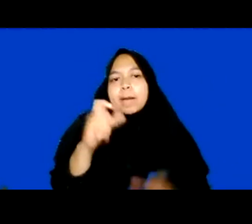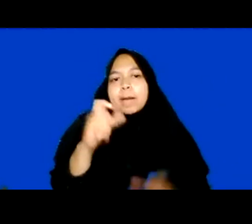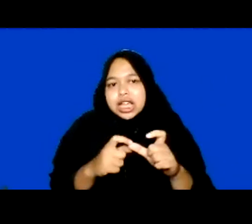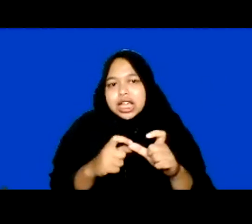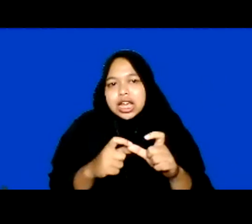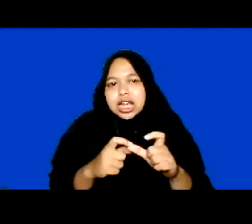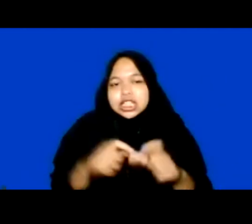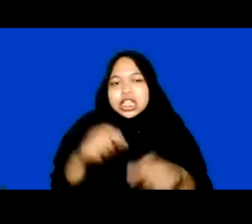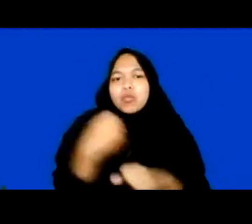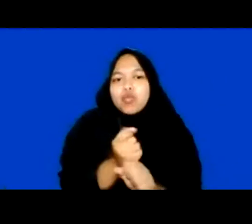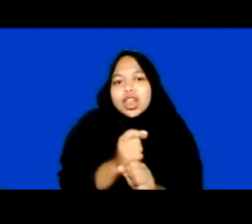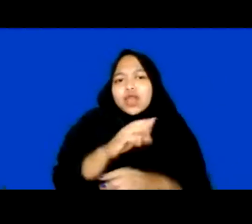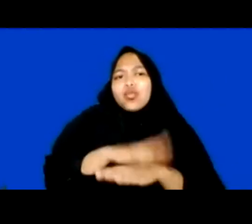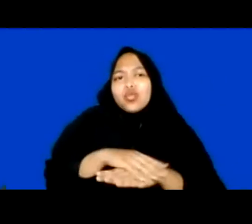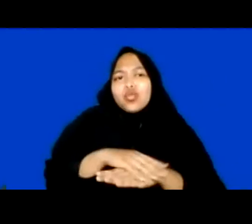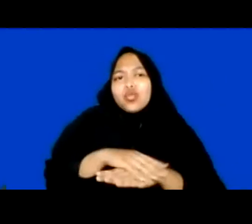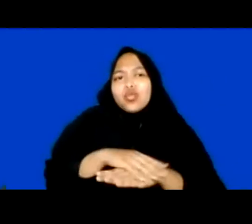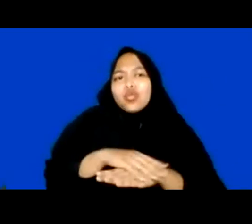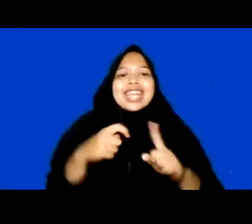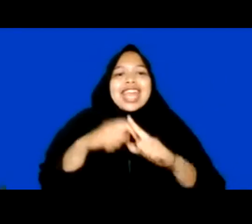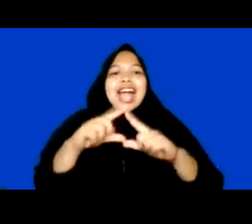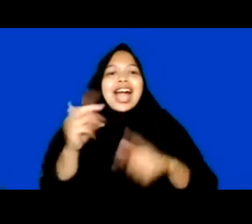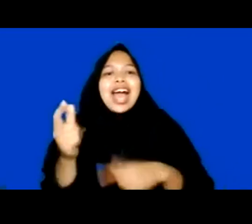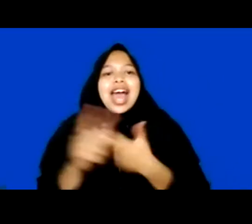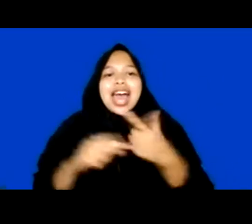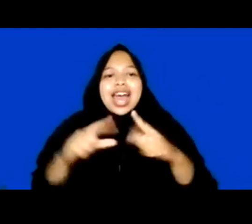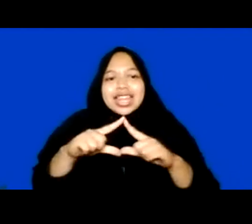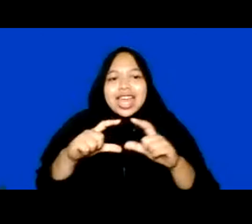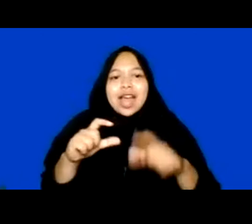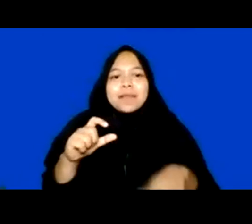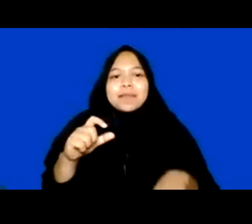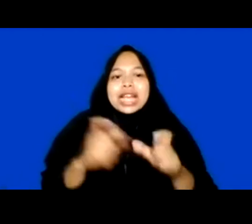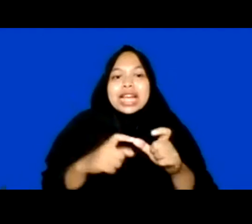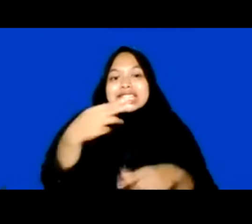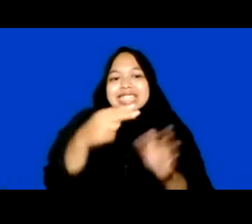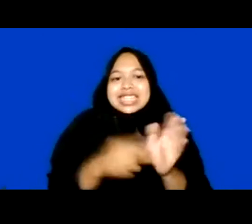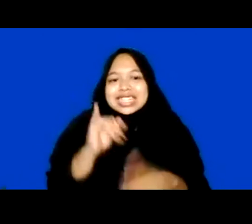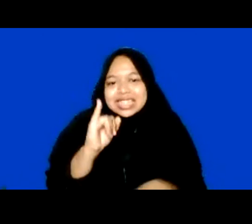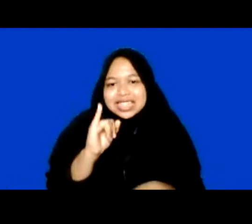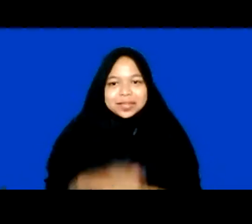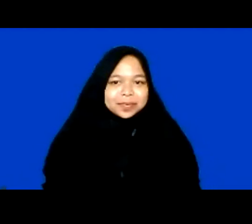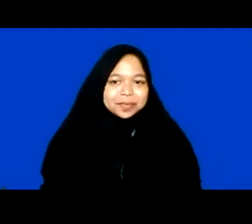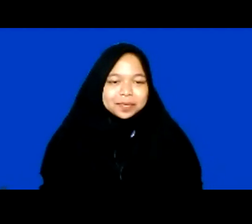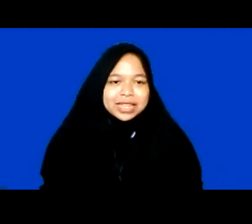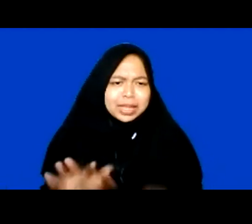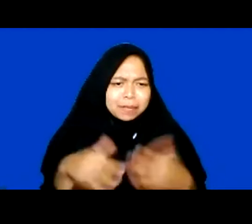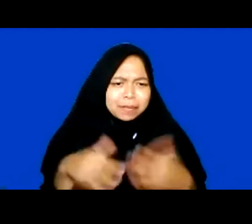karya seni begitu ya? Terutama kulit perkamen begitu. Gimana Mas Kirai?